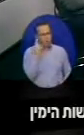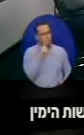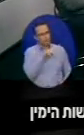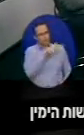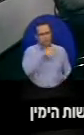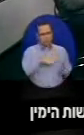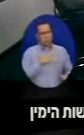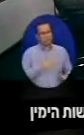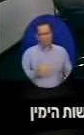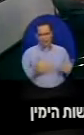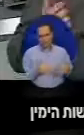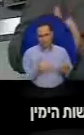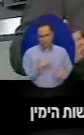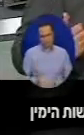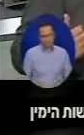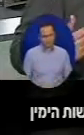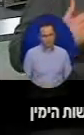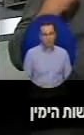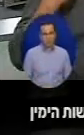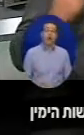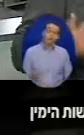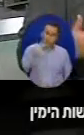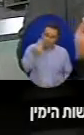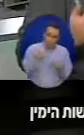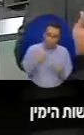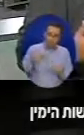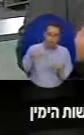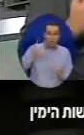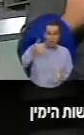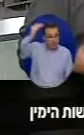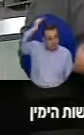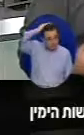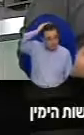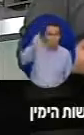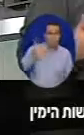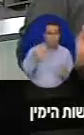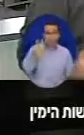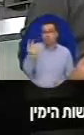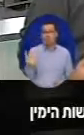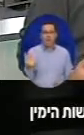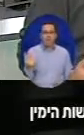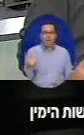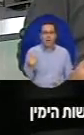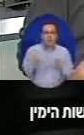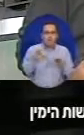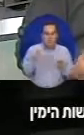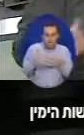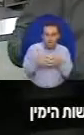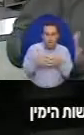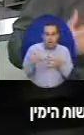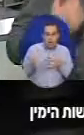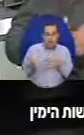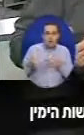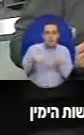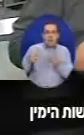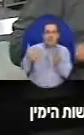אחד למה שאופיר אמר. היום, בנט מספר שניים בסקרים מבחינת גודל המפלגה. לך